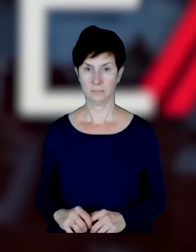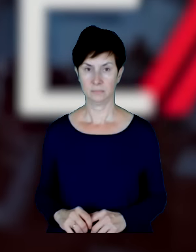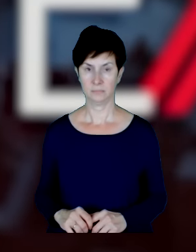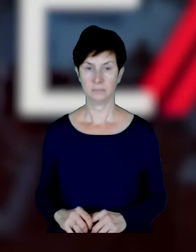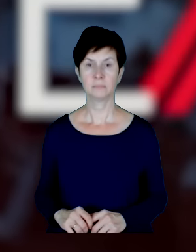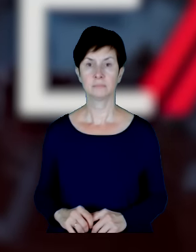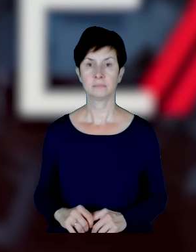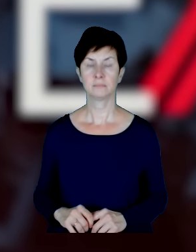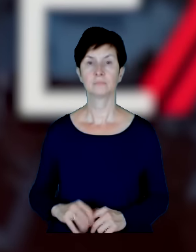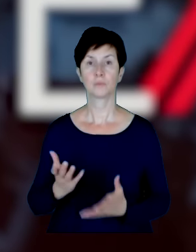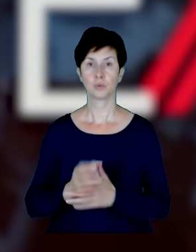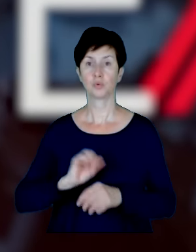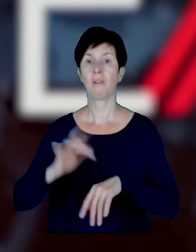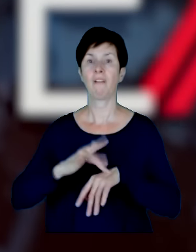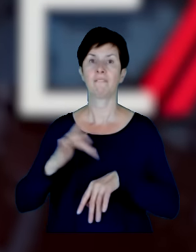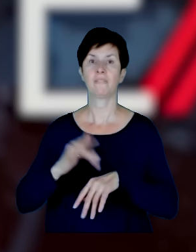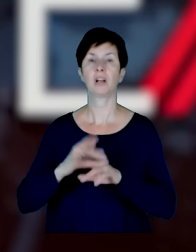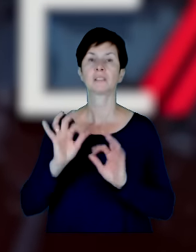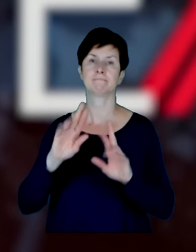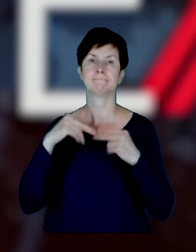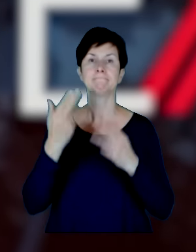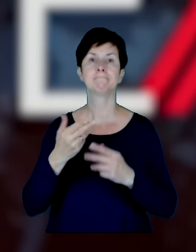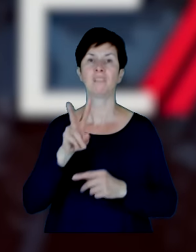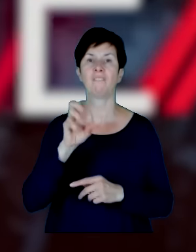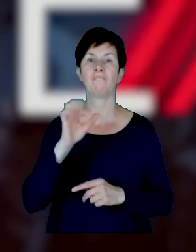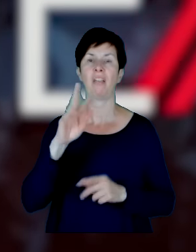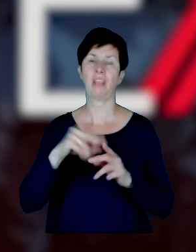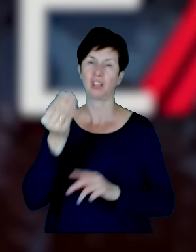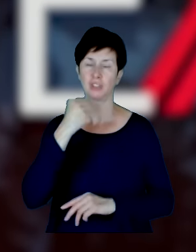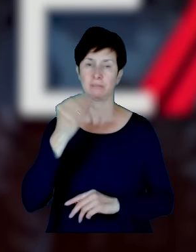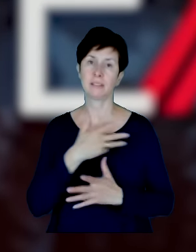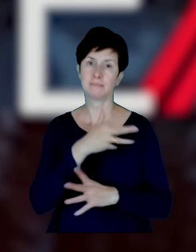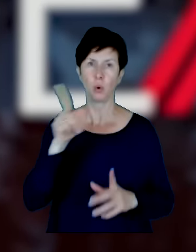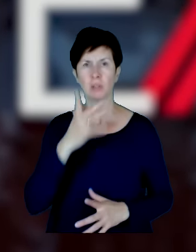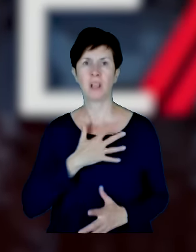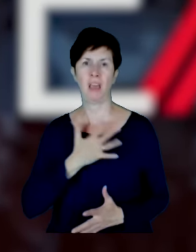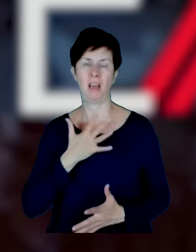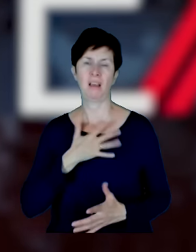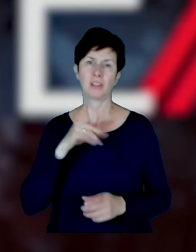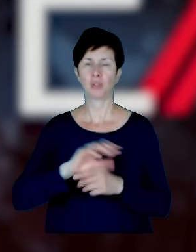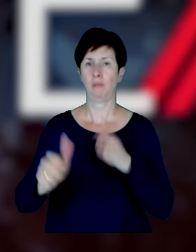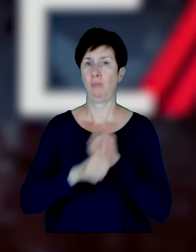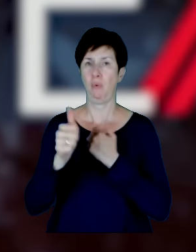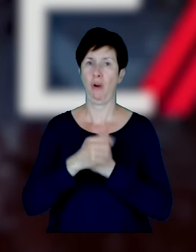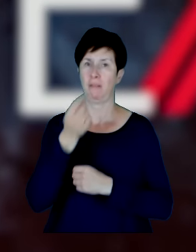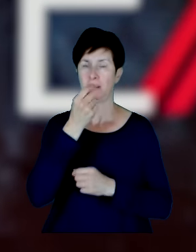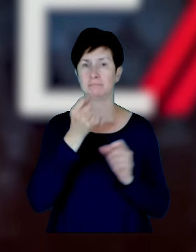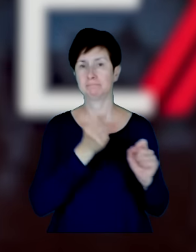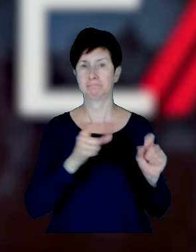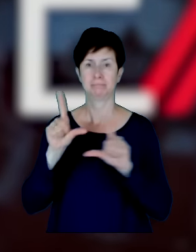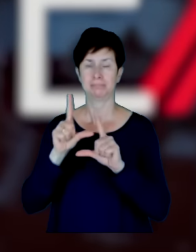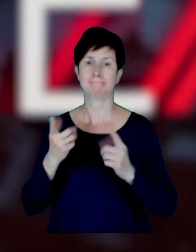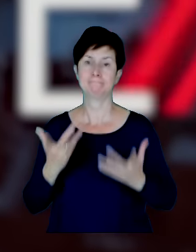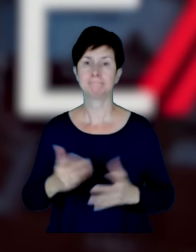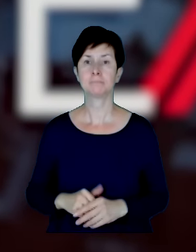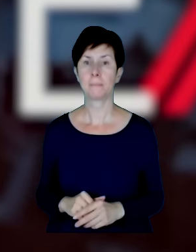są pierwsze efekty przywrócenia stawki VAT na żywność zgodnie z obawami przywrócenie podatku przyczyniło się do wzrostu inflacji a Będzie tylko gorzej i